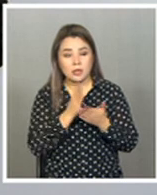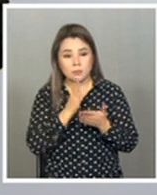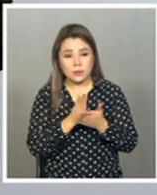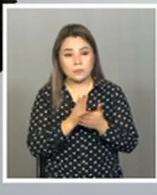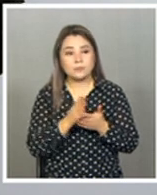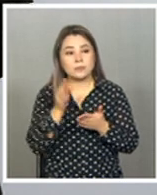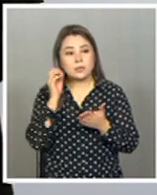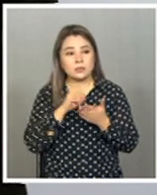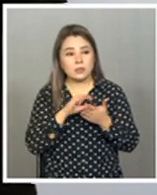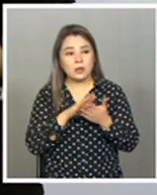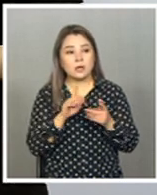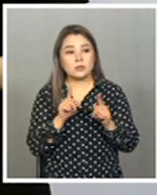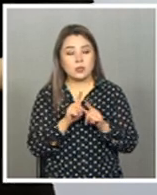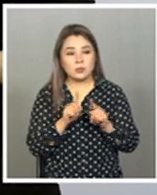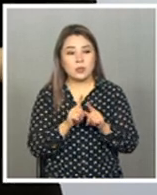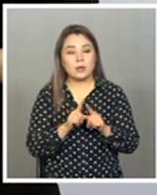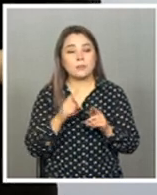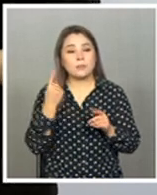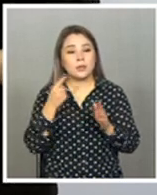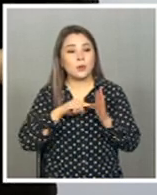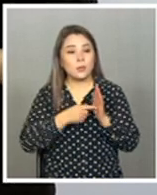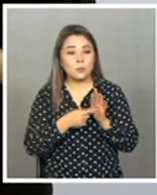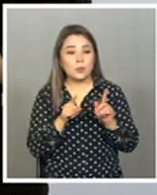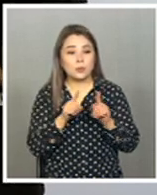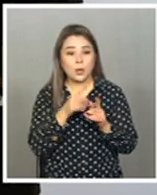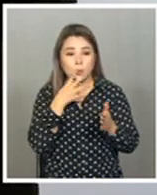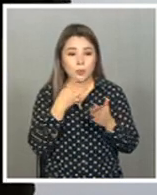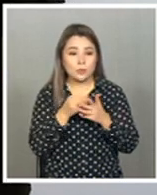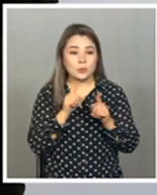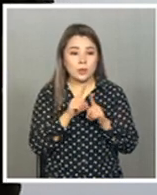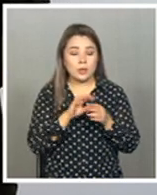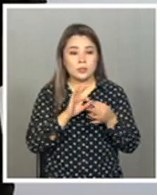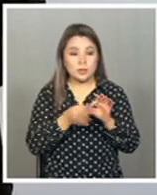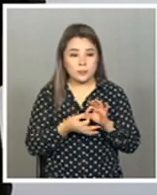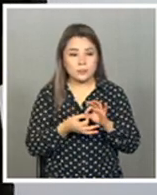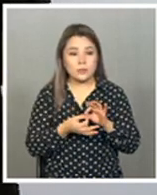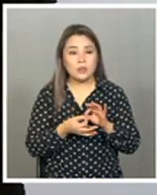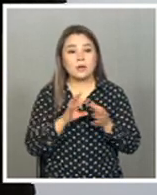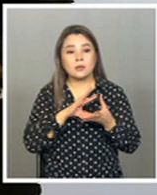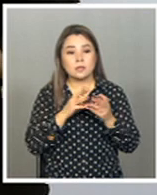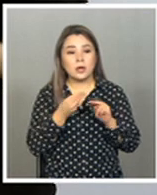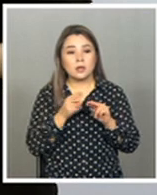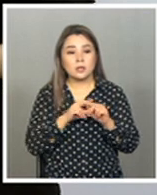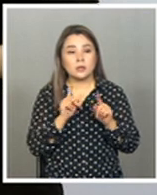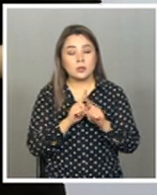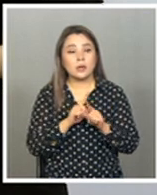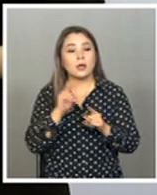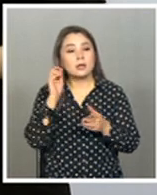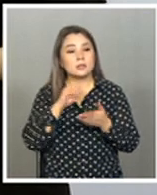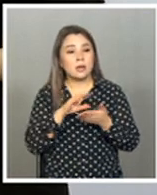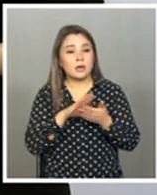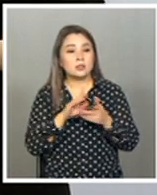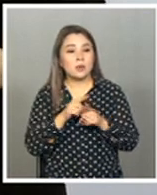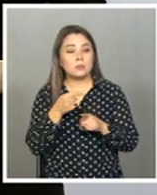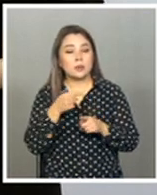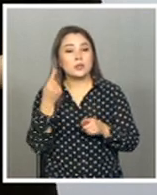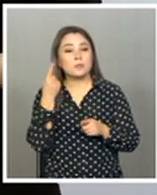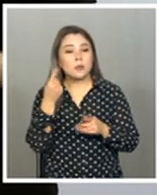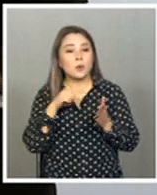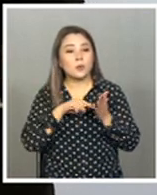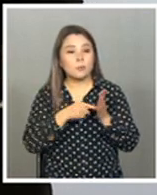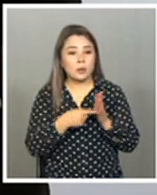санды бірге көбейткенде сол санның өзі шығатыны туралы, сонымен қатар санды минус бірге көбейткенде